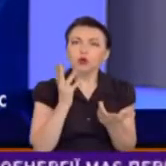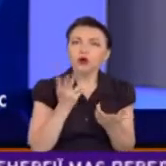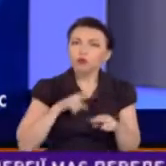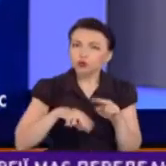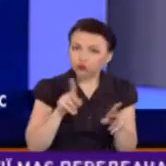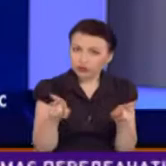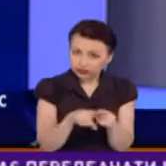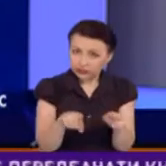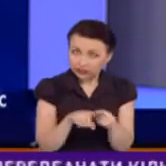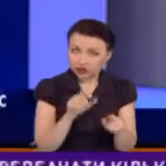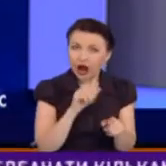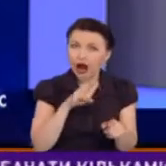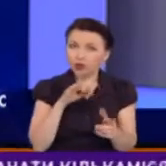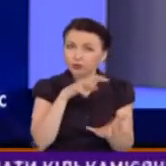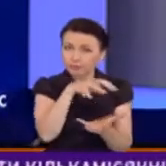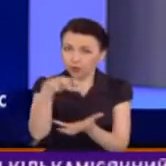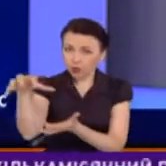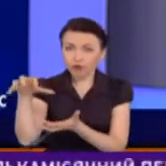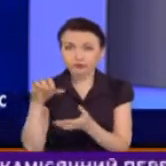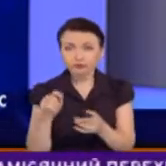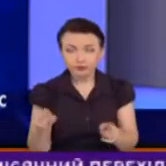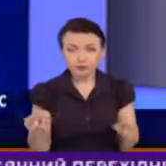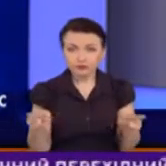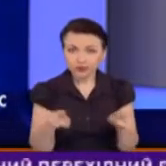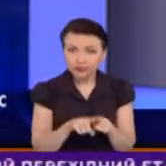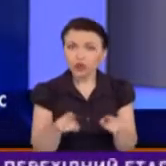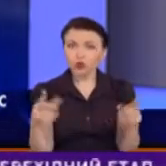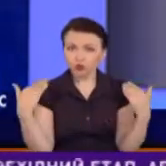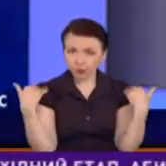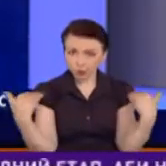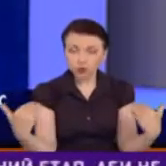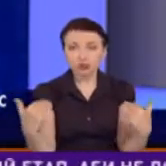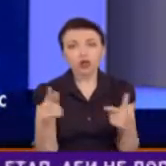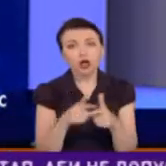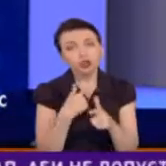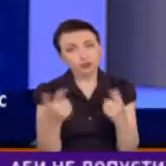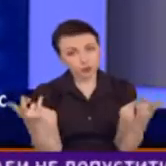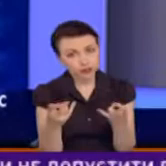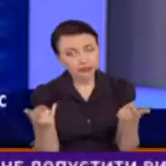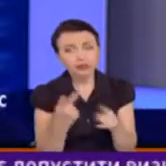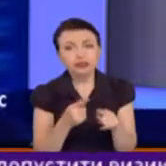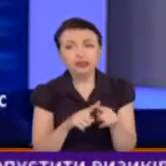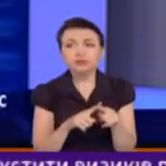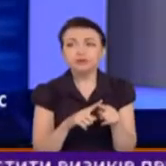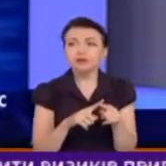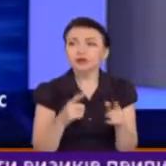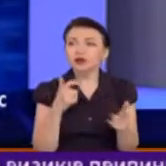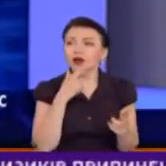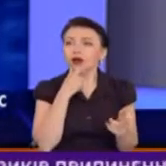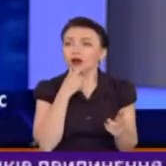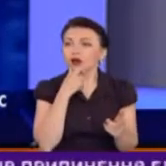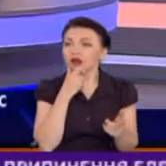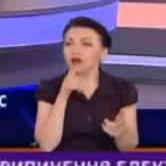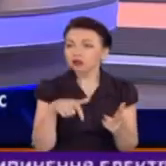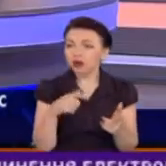ж атомних блоків, таких самих, з такою самою потужністю? І чи потрібно нам це? Ну, да, от глядачі все-таки запитував, що